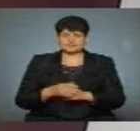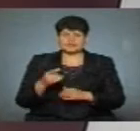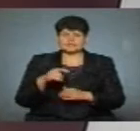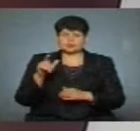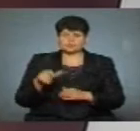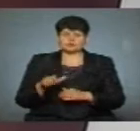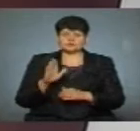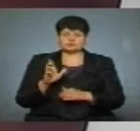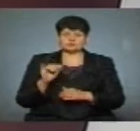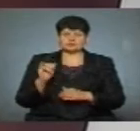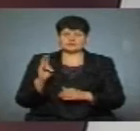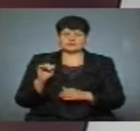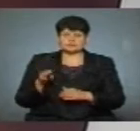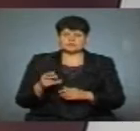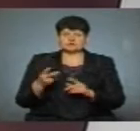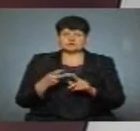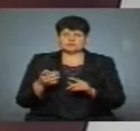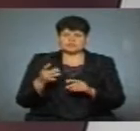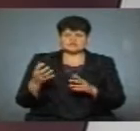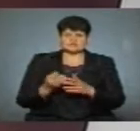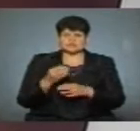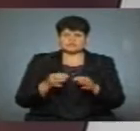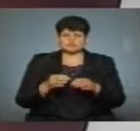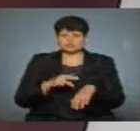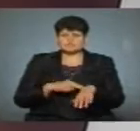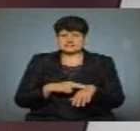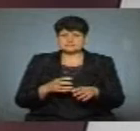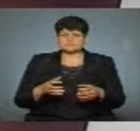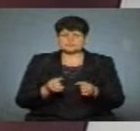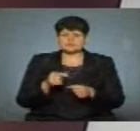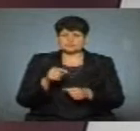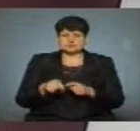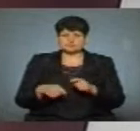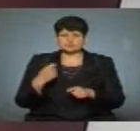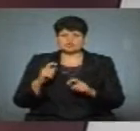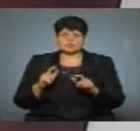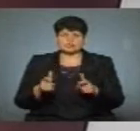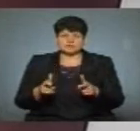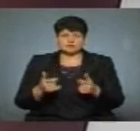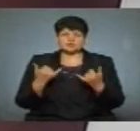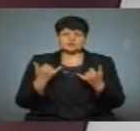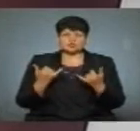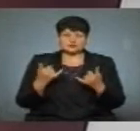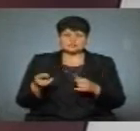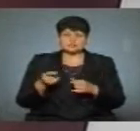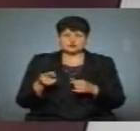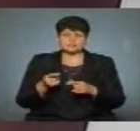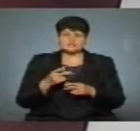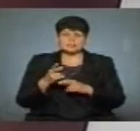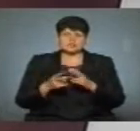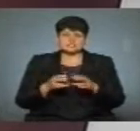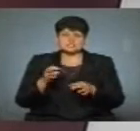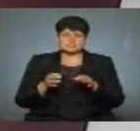Тернополянин Володимир Букатка вдруге виграв суд у поліцейських, які затримали його за порушення карантину. Сьогодні Тернопільський апеляційний